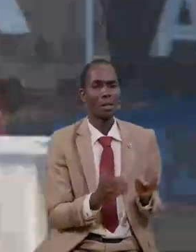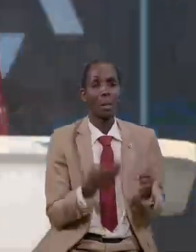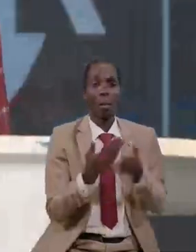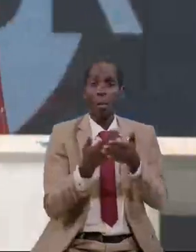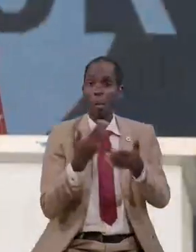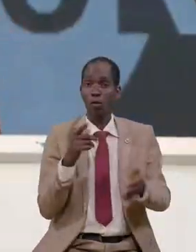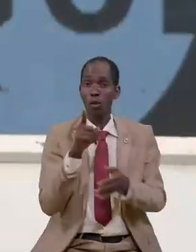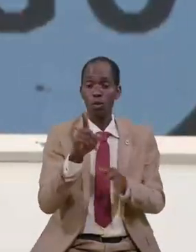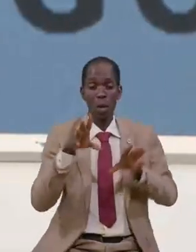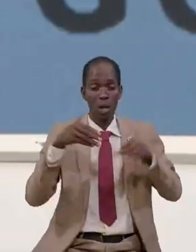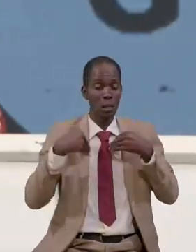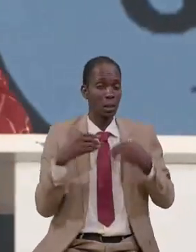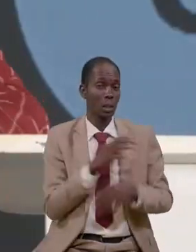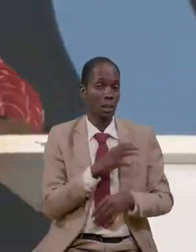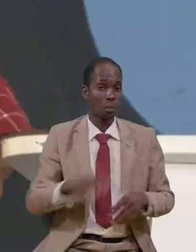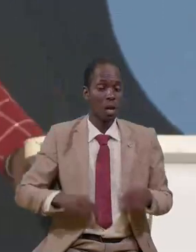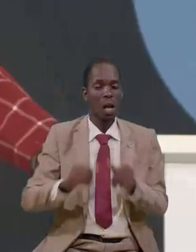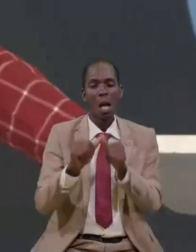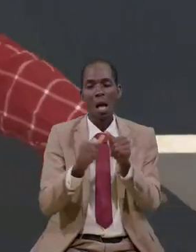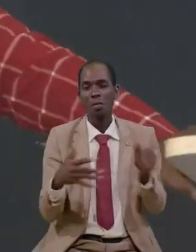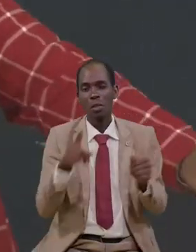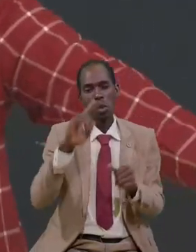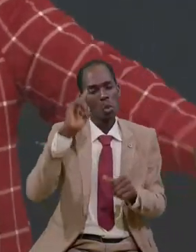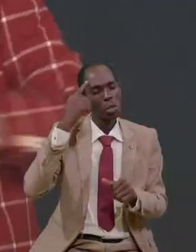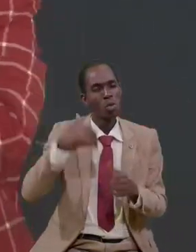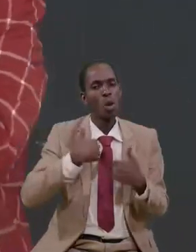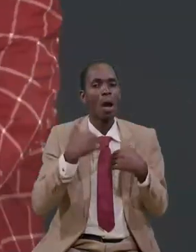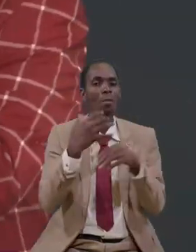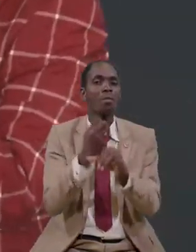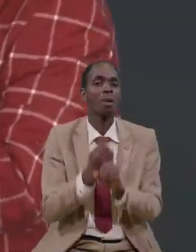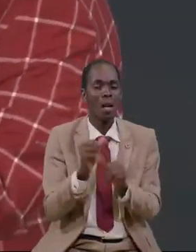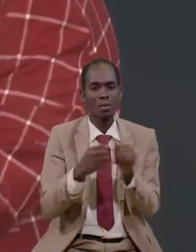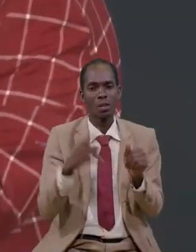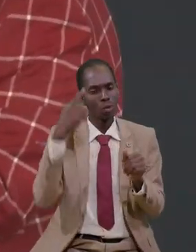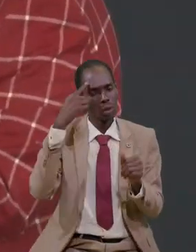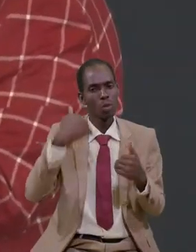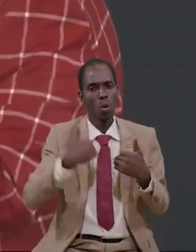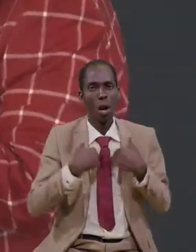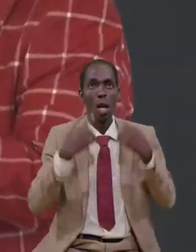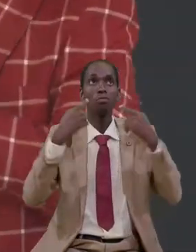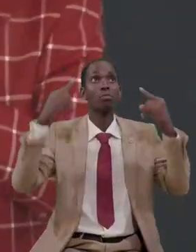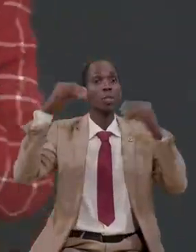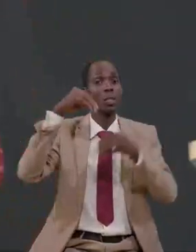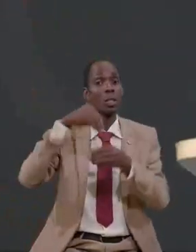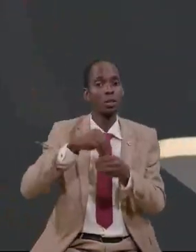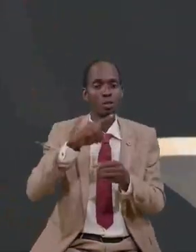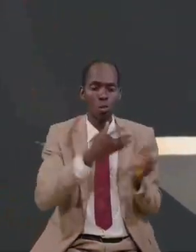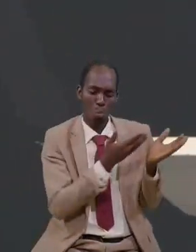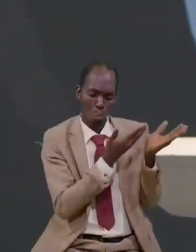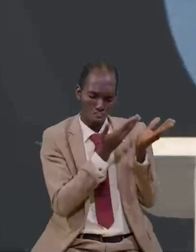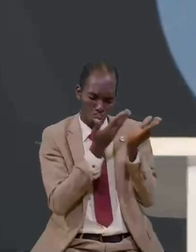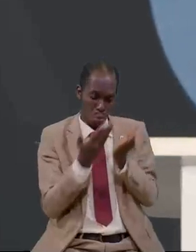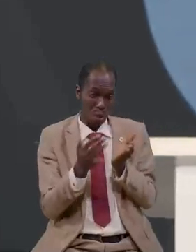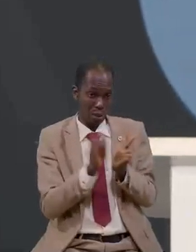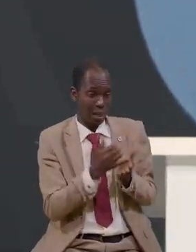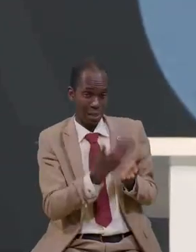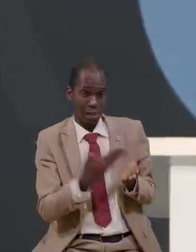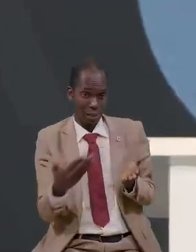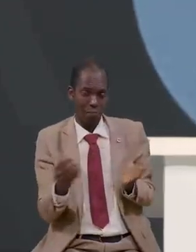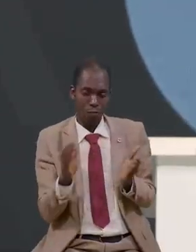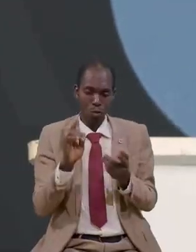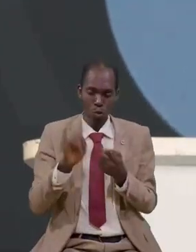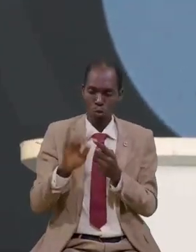avant de venir à Christ, tout ce que tu pensais avoir eu, tout ce que tu pensais avoir réalisé, tu l'amènes comparé